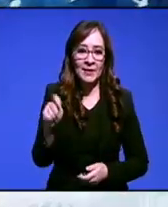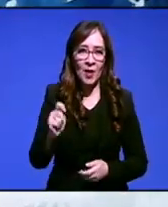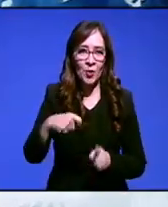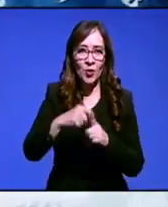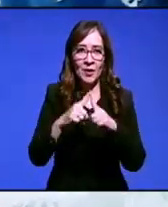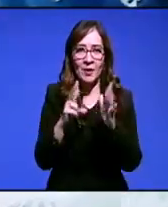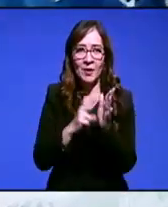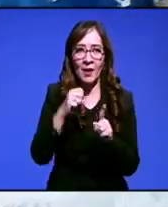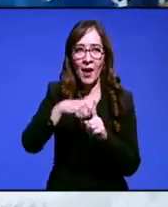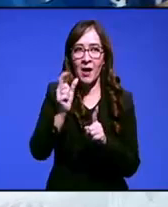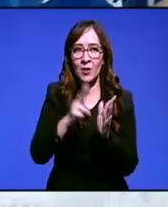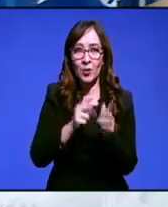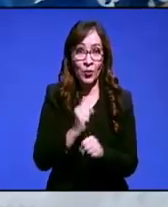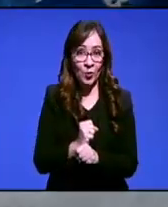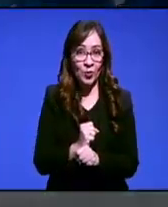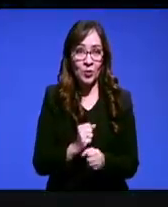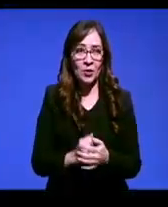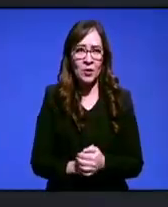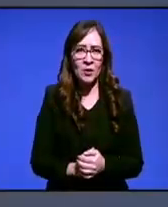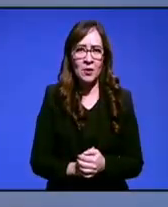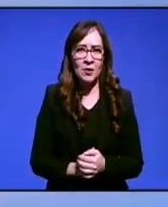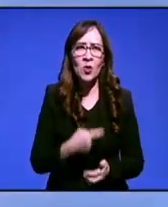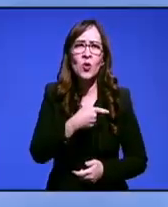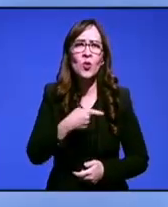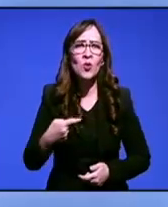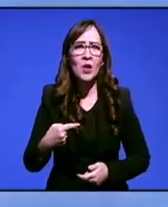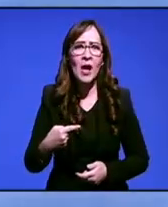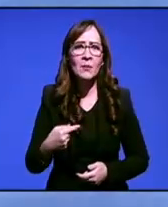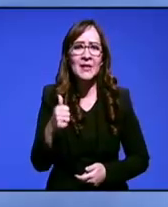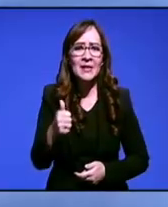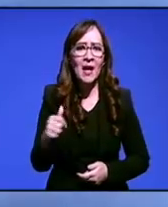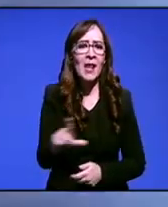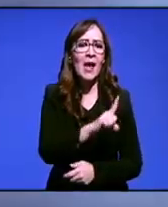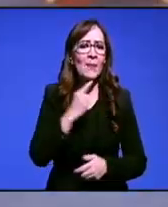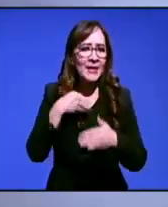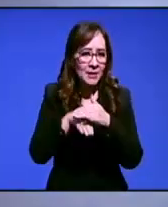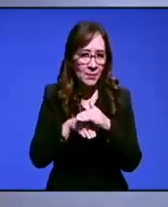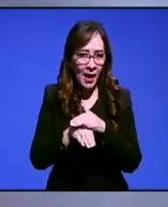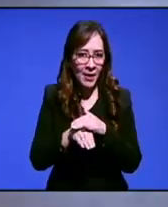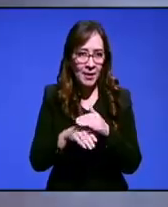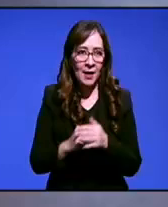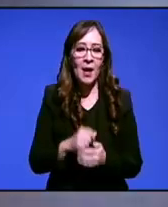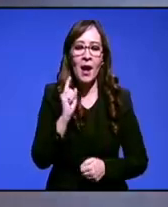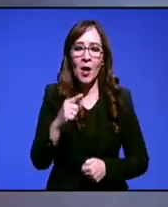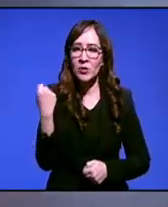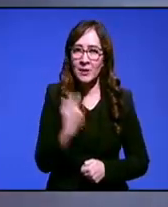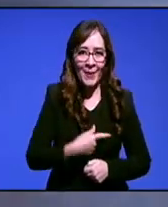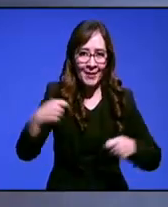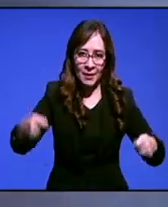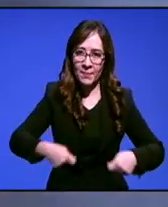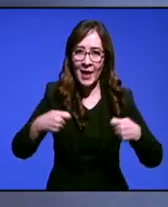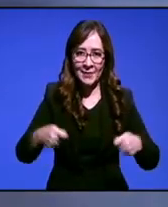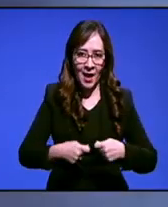Tetapi karena ketahanan kangkung tidak begitu lama, disarankan nih supaya lebih cepat mengolahnya menjadi masakan dan